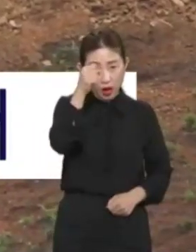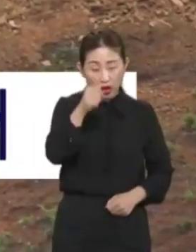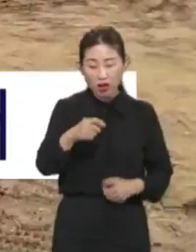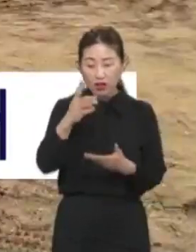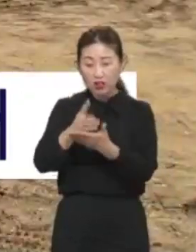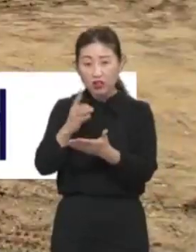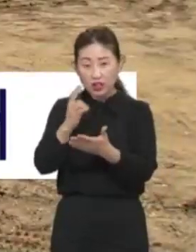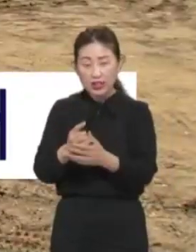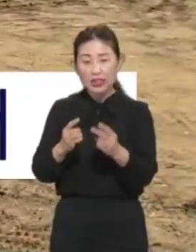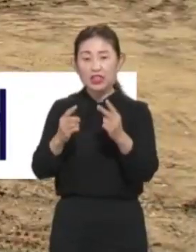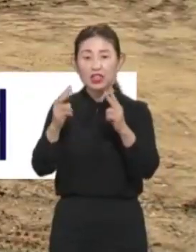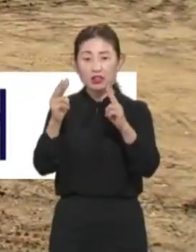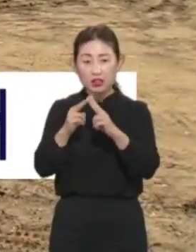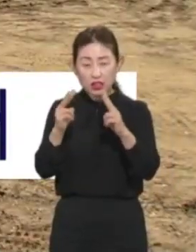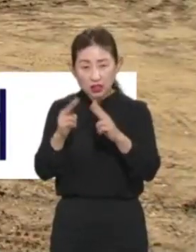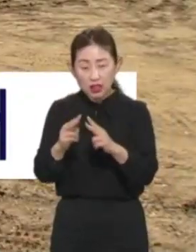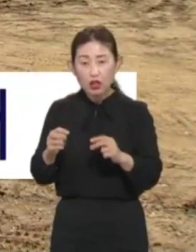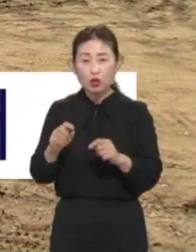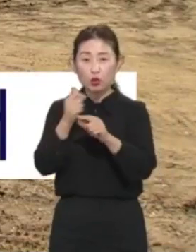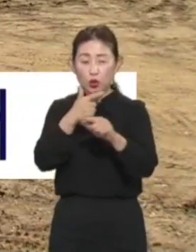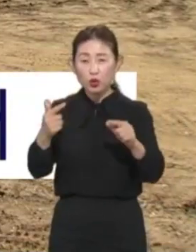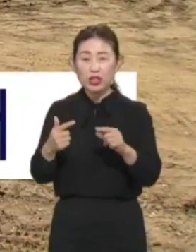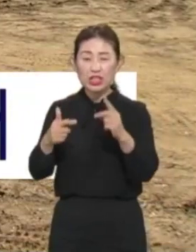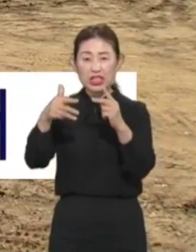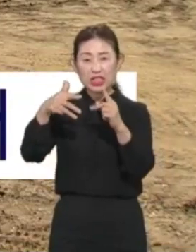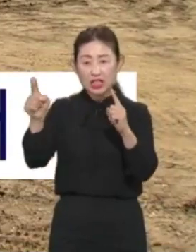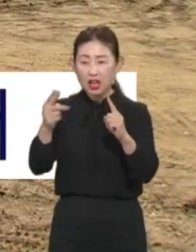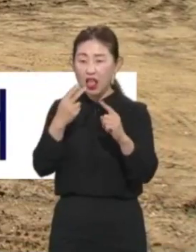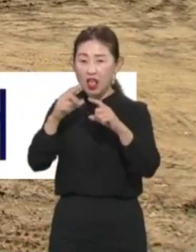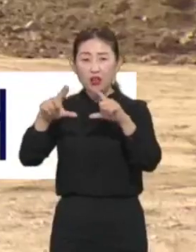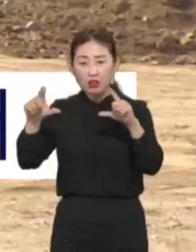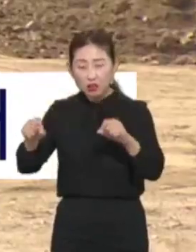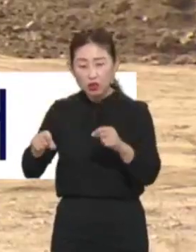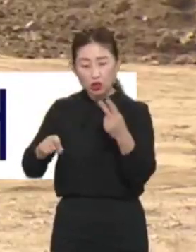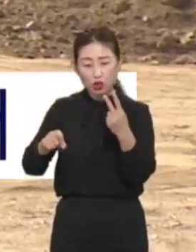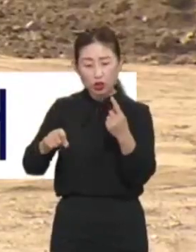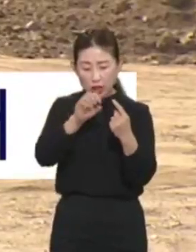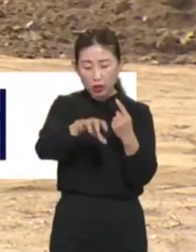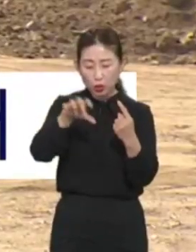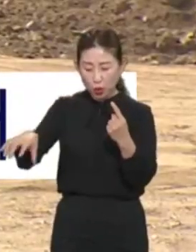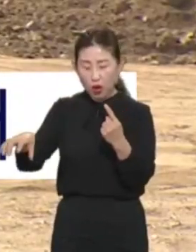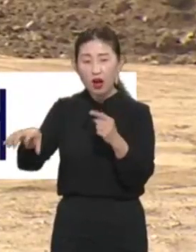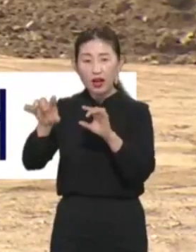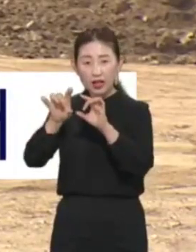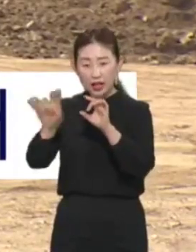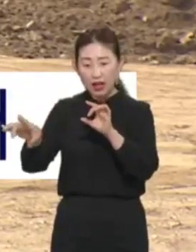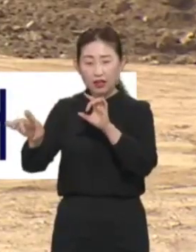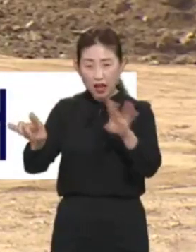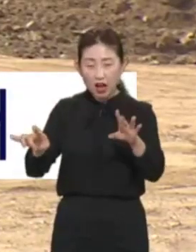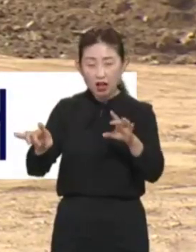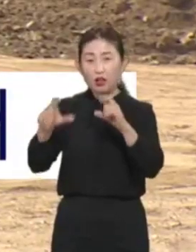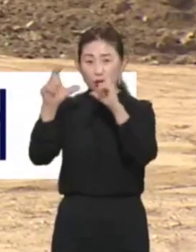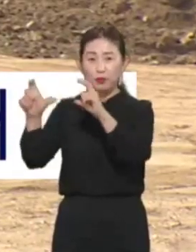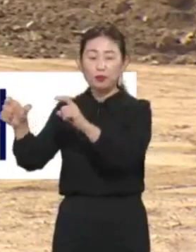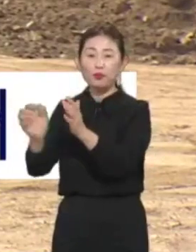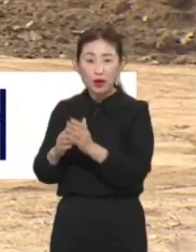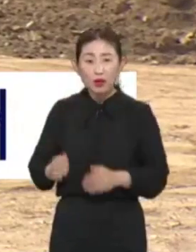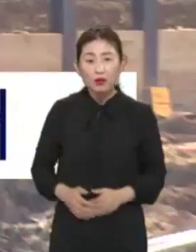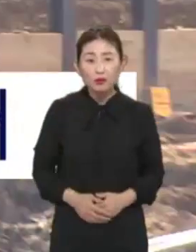천안 지역 2차 전지, 제어 장치, 반도체 실리콘 웨이퍼 제조 기업 두 곳은 각각 개별형 첨단 투자 지구가